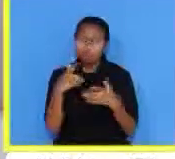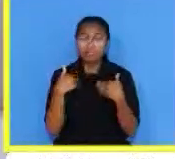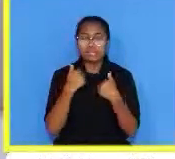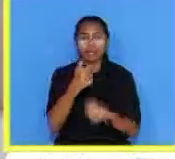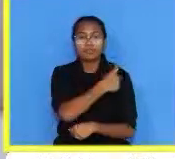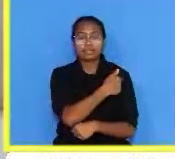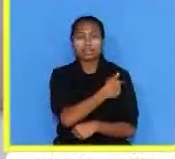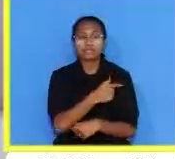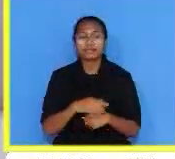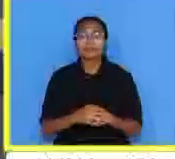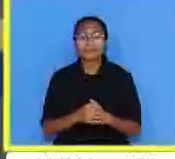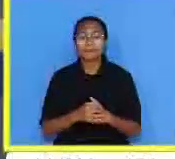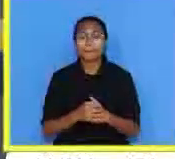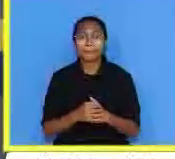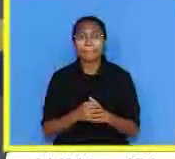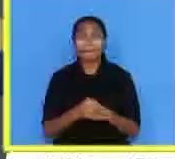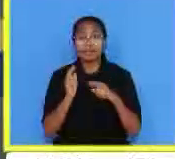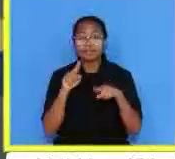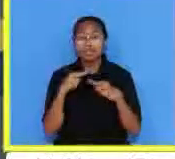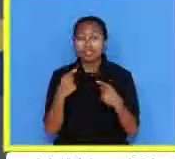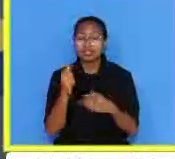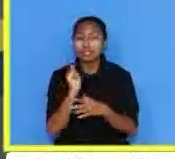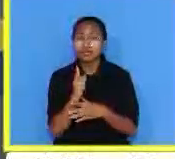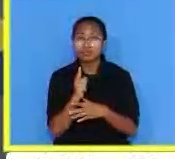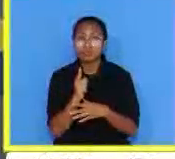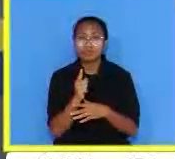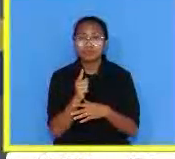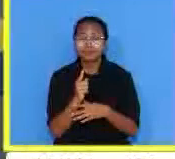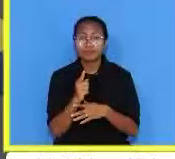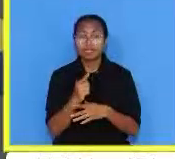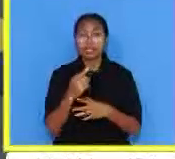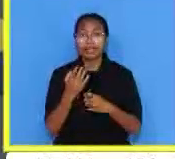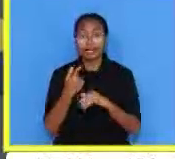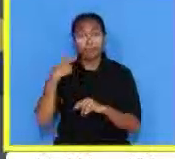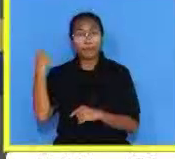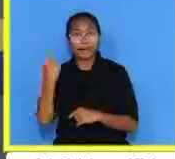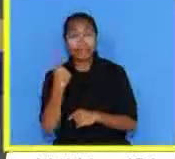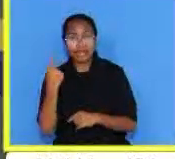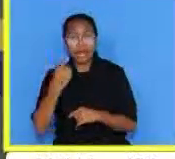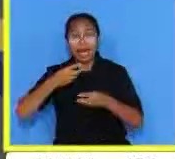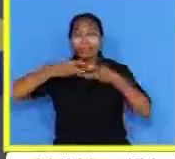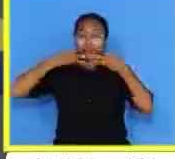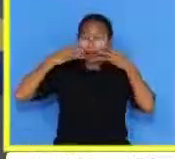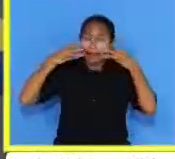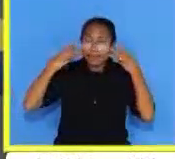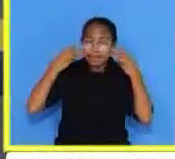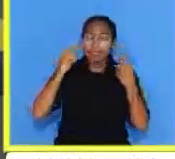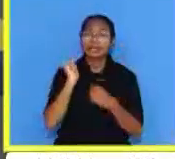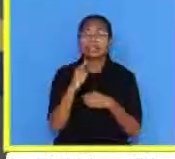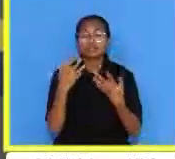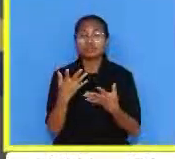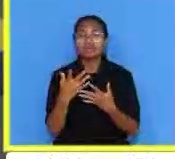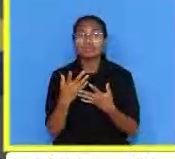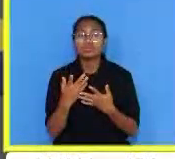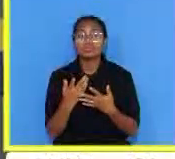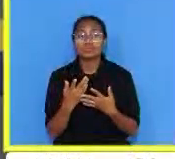divaksinasi. Baik, jadi dari setiap sektor ya, dari pemerintah, dari TNI AD, TNI AL dan juga dari TNI AU